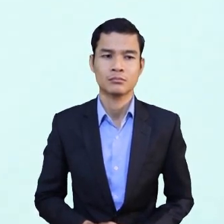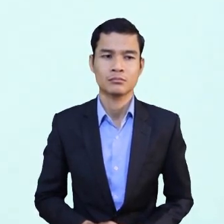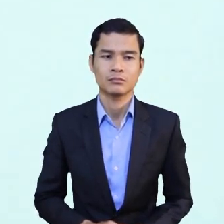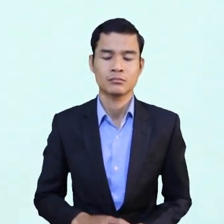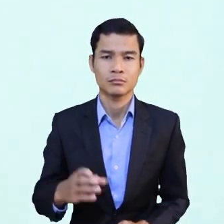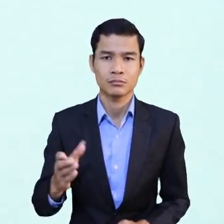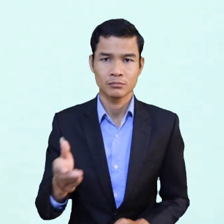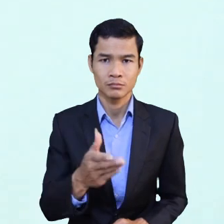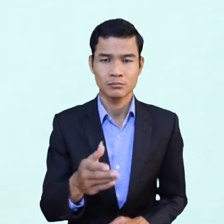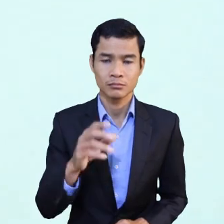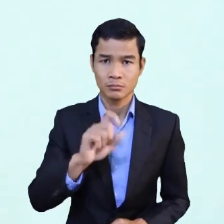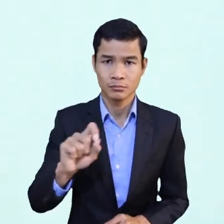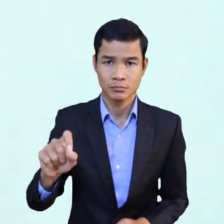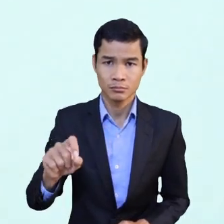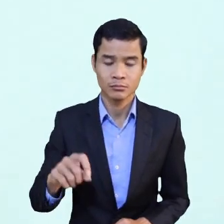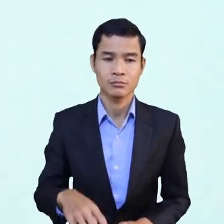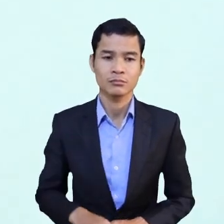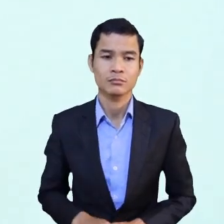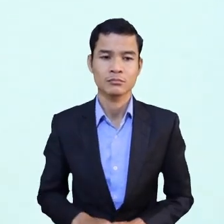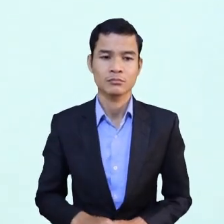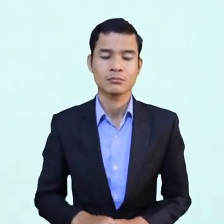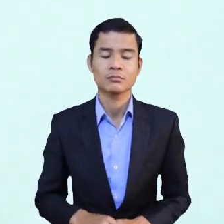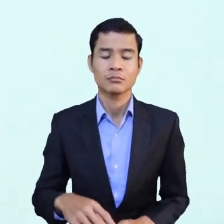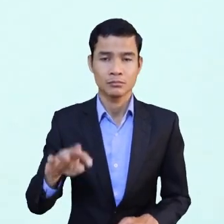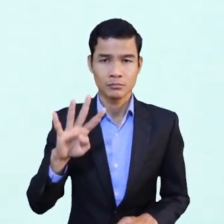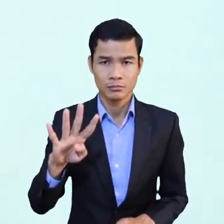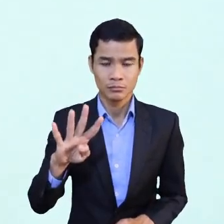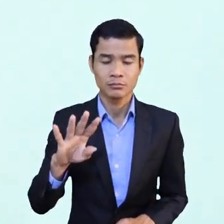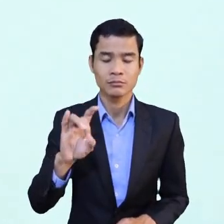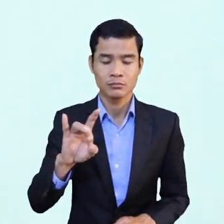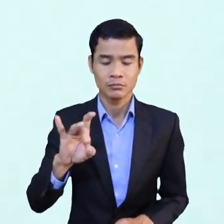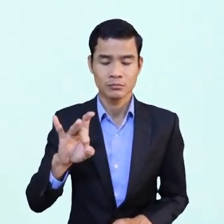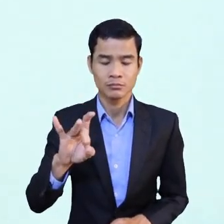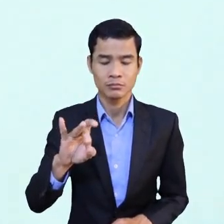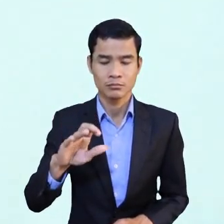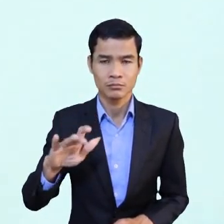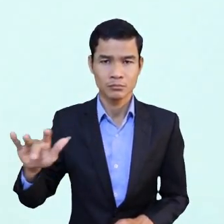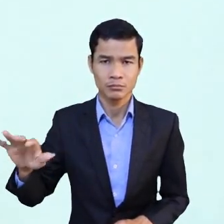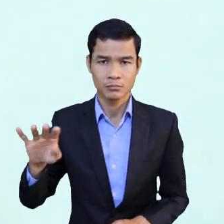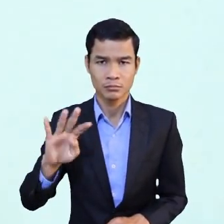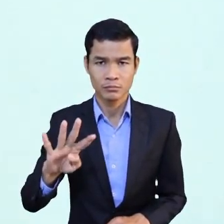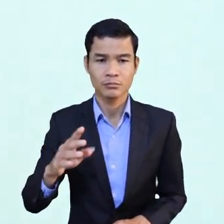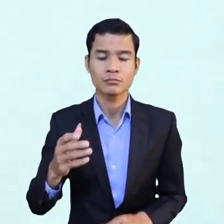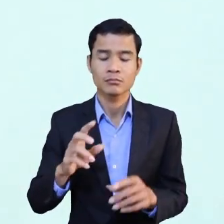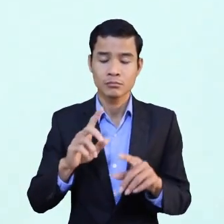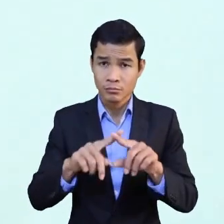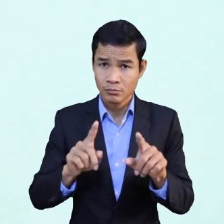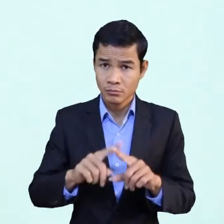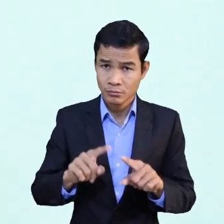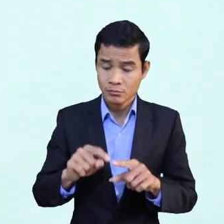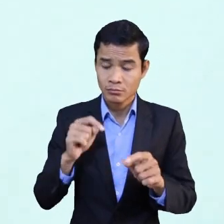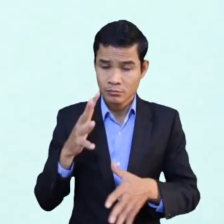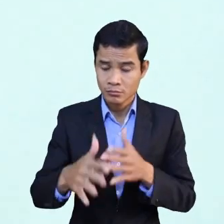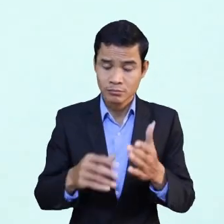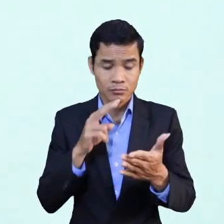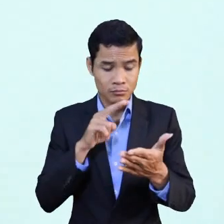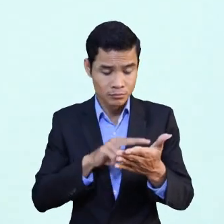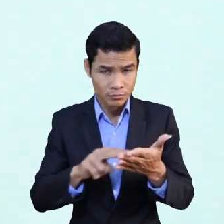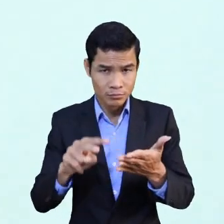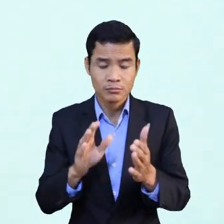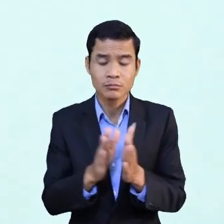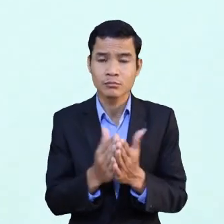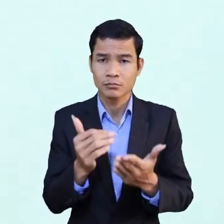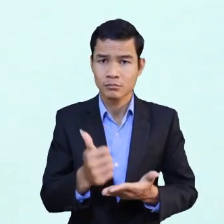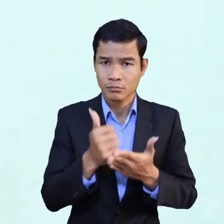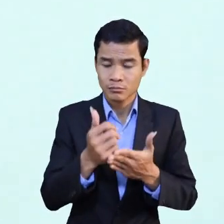ចាអញ្ចឹងកូនសរសេរចាតែ4នេះកូនណាអញ្ចឹងអាផ្សេងទៀតគឺយើងអាននៅក្នុងសិភៅជំនួយរបស់យើង